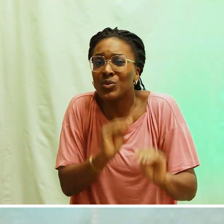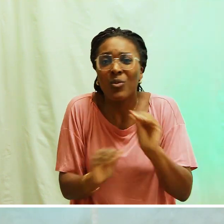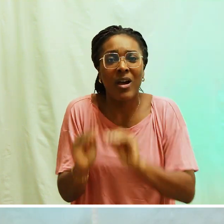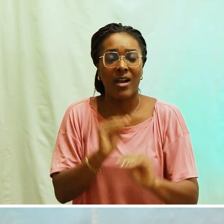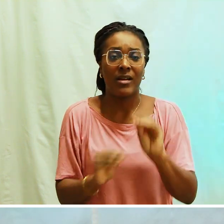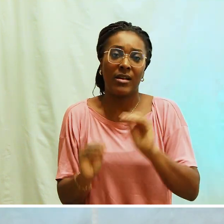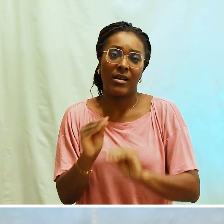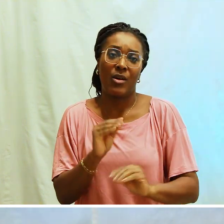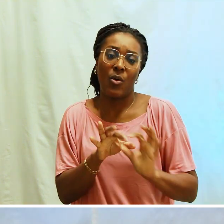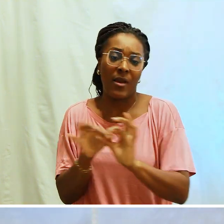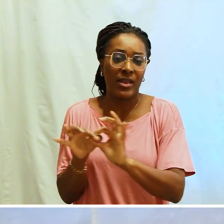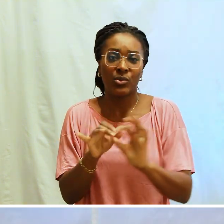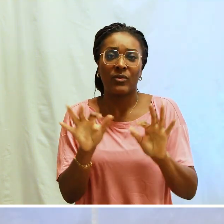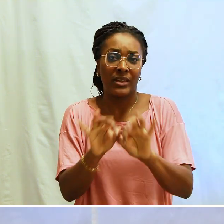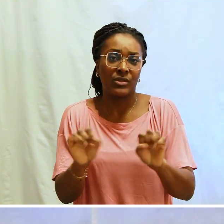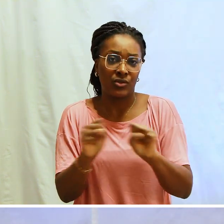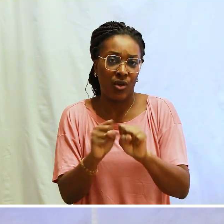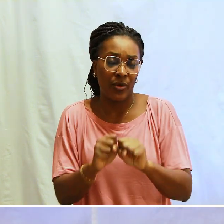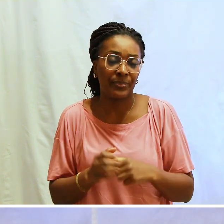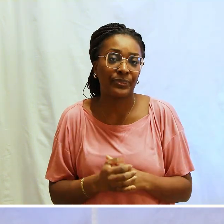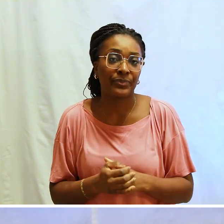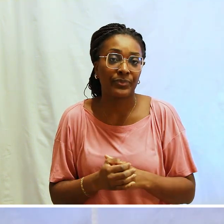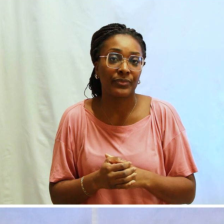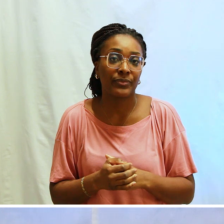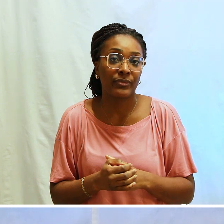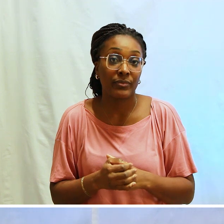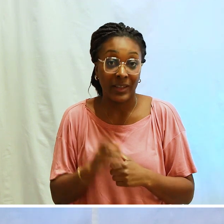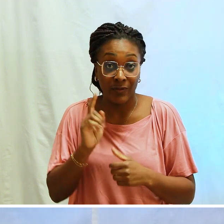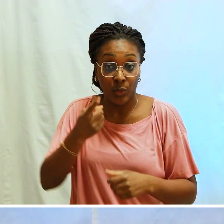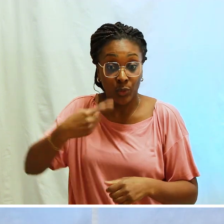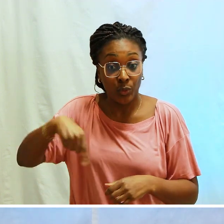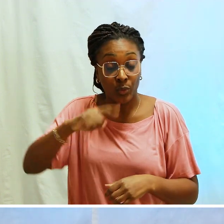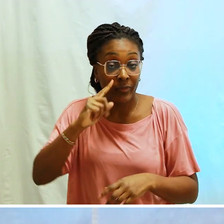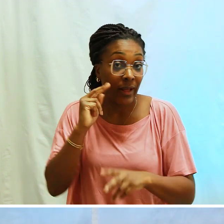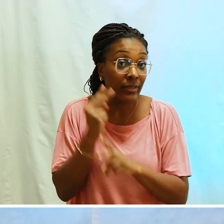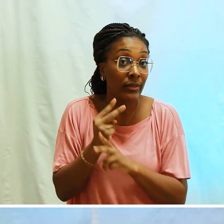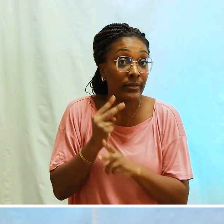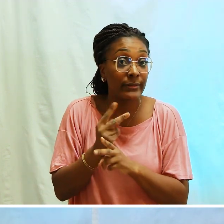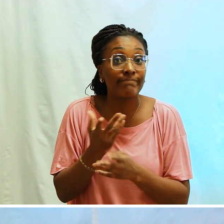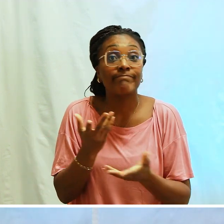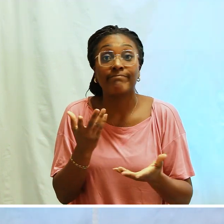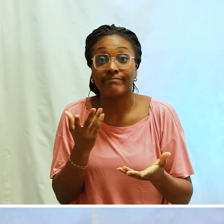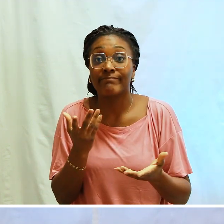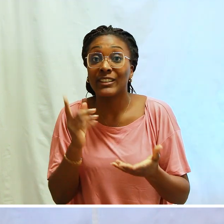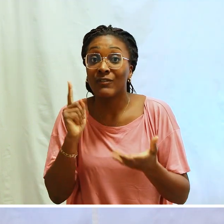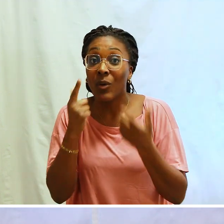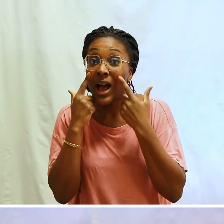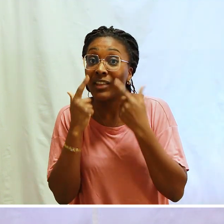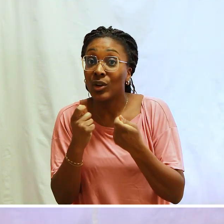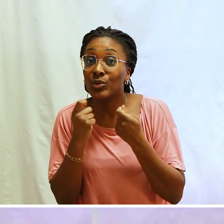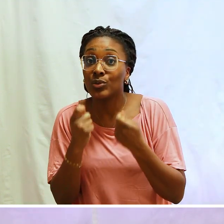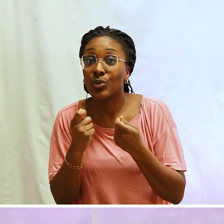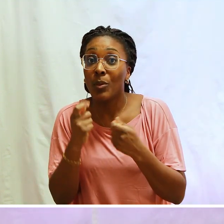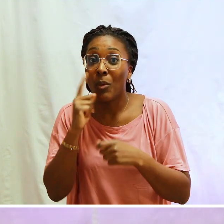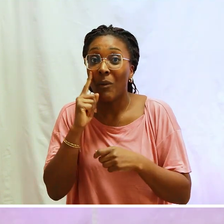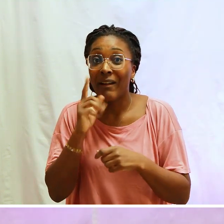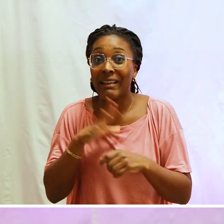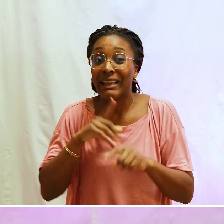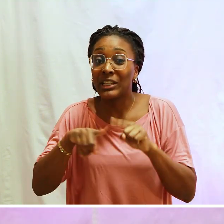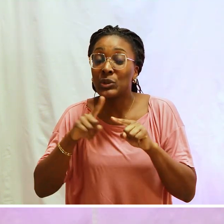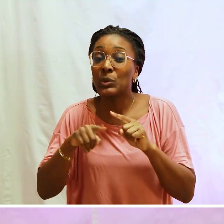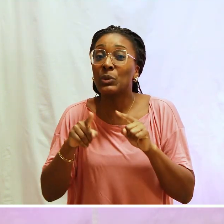et même les amplifier. Mais à nous de faire attention, parce que parfois il y a des choses comme ça qui peuvent se greffer,